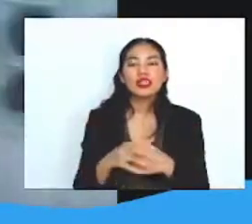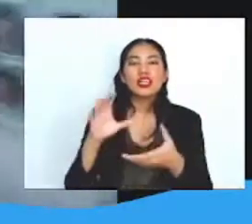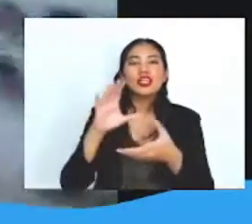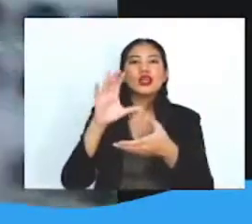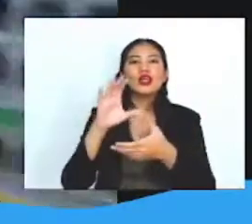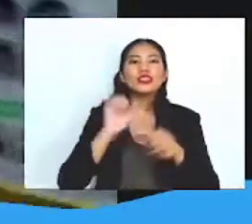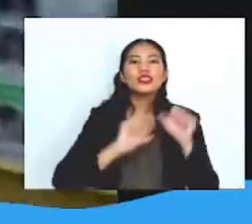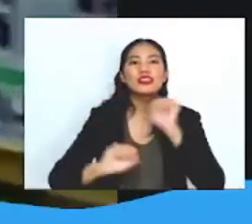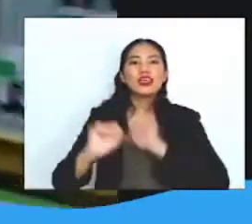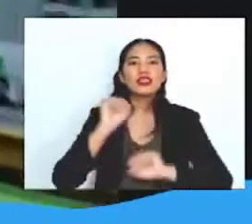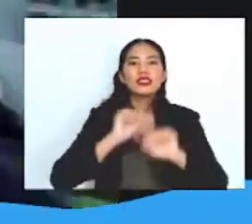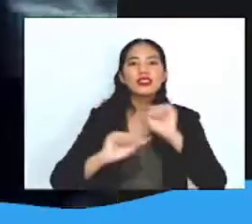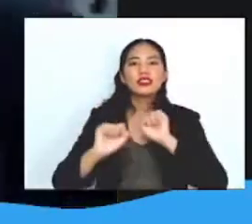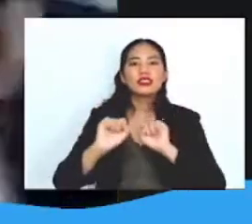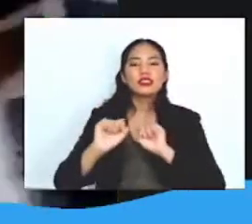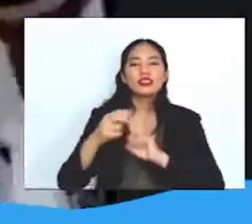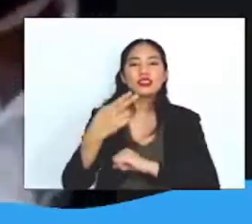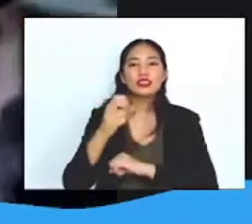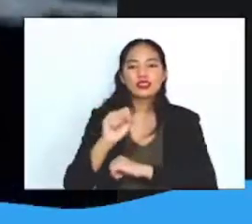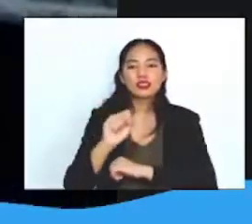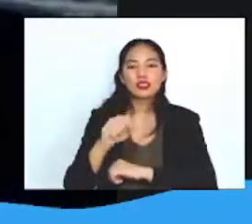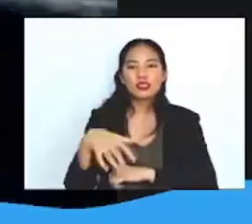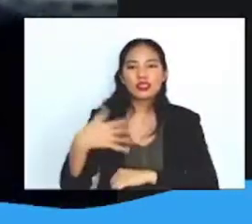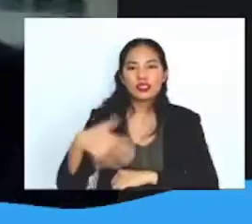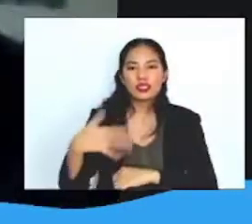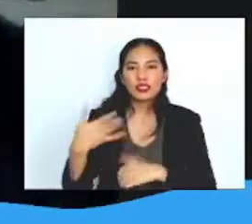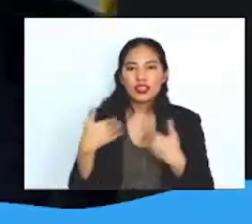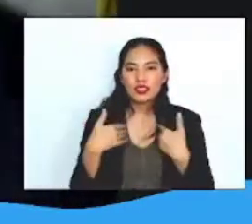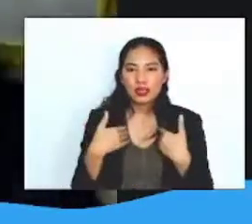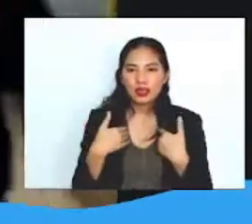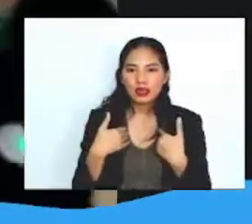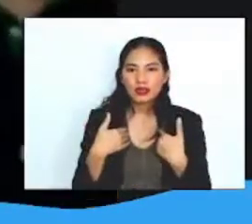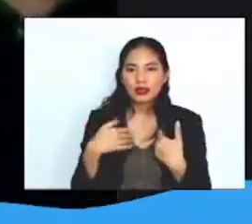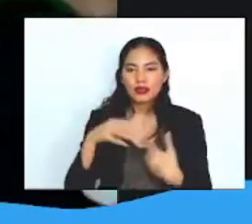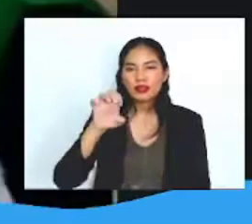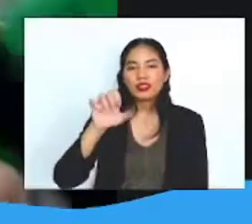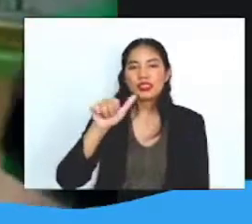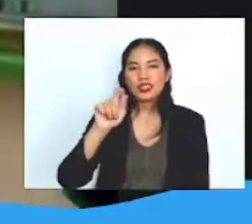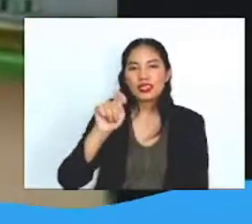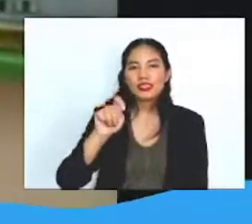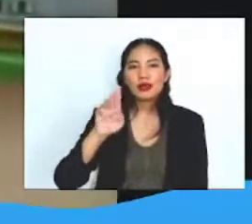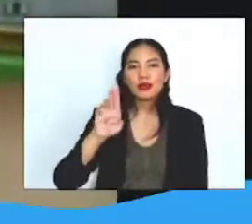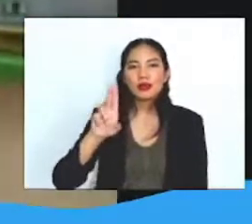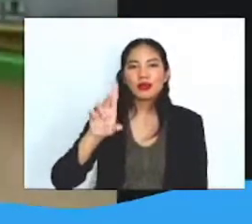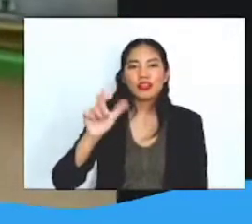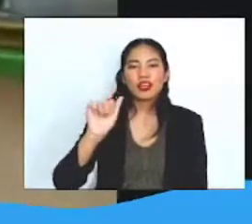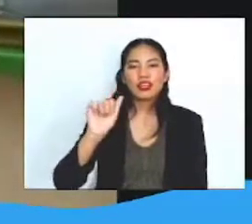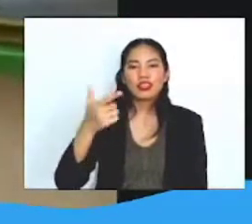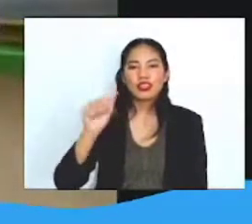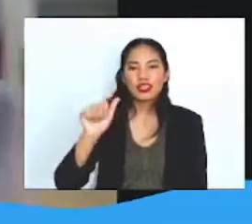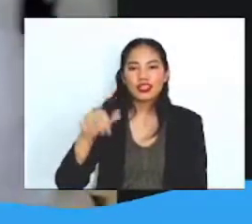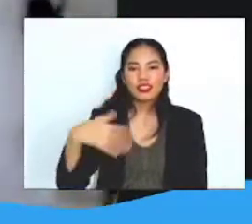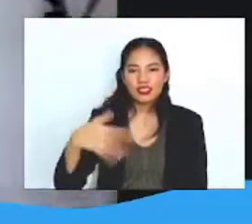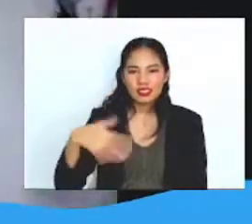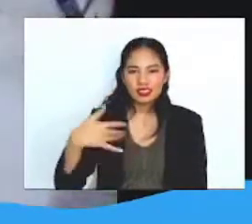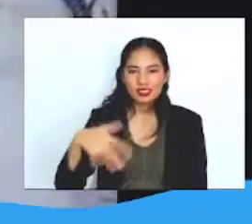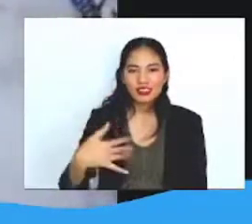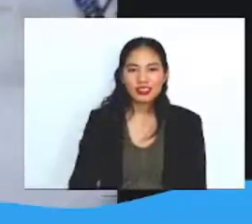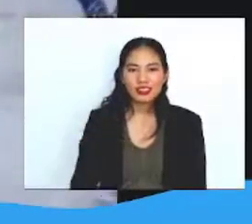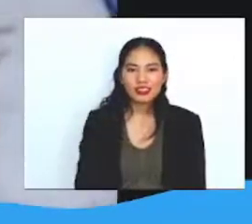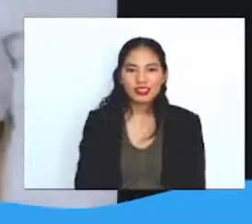Oy, para ako nasa Itbulaga Studio. Diba, showtime? Palapakan natin ang